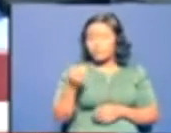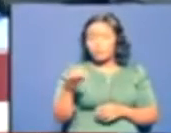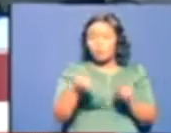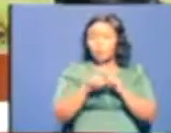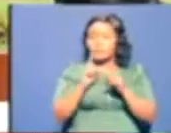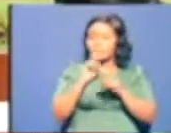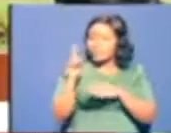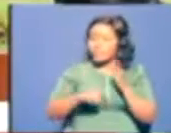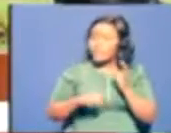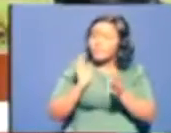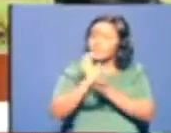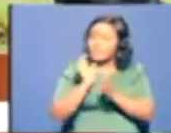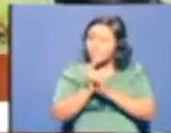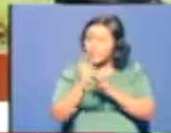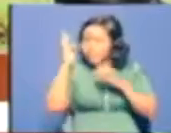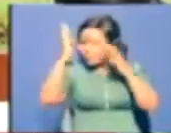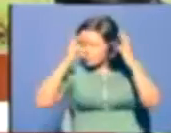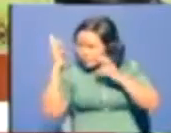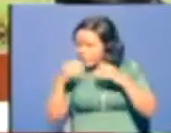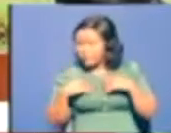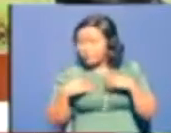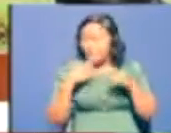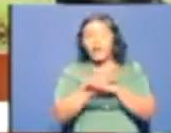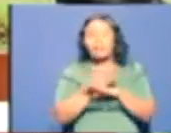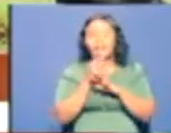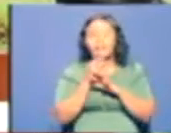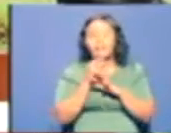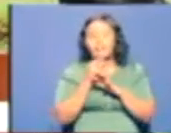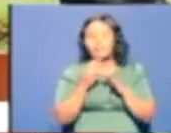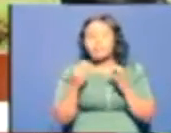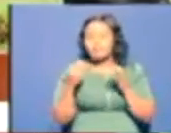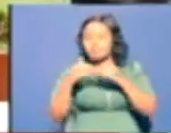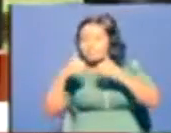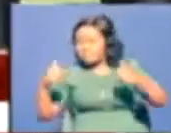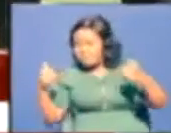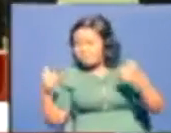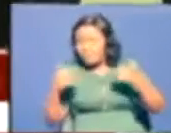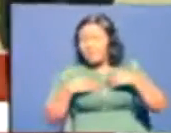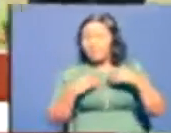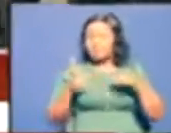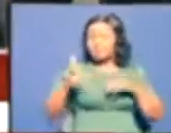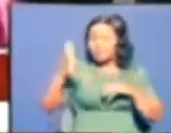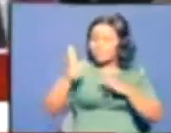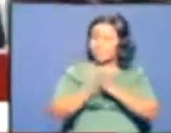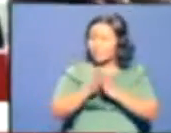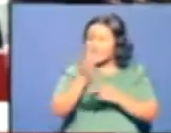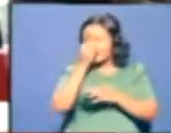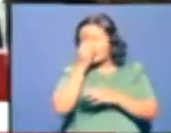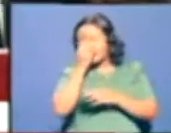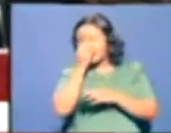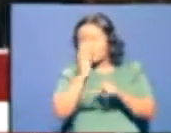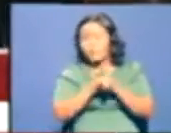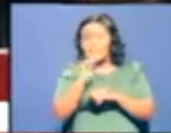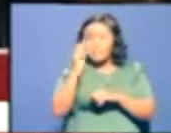lina wasiwasi kuhusu tofauti zilizopo baina ya rais na naibu wake, akisema hali hiyo inazua sintofahamu miongoni mwa Wakenya. We